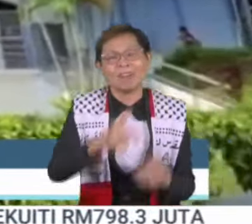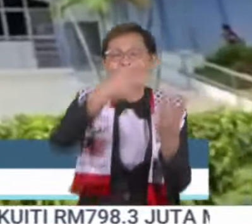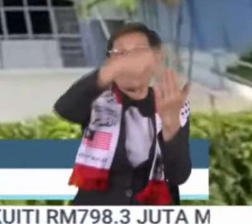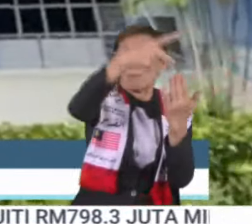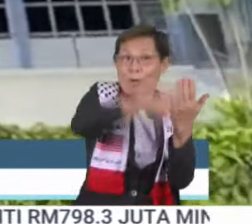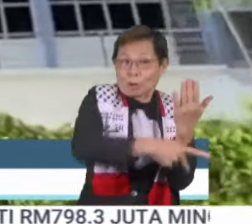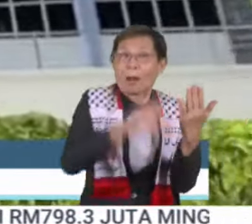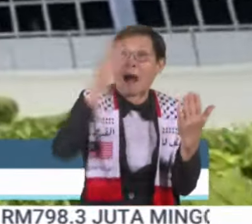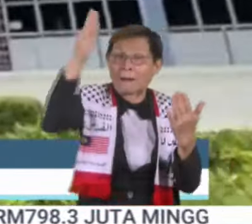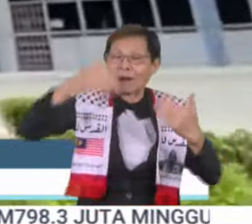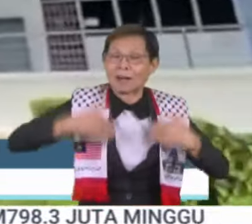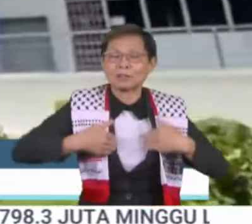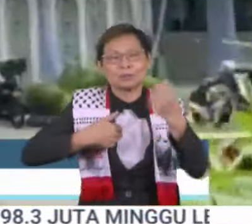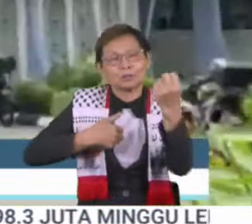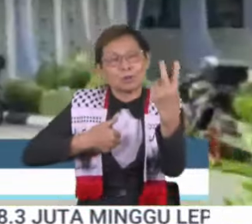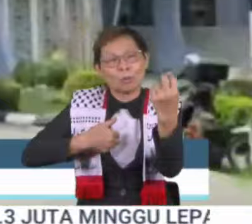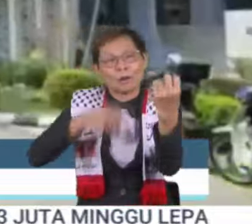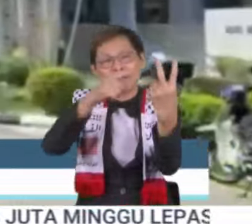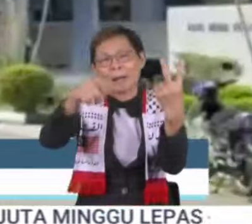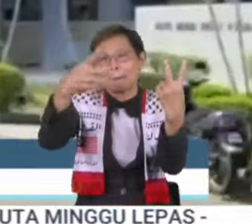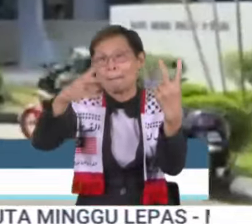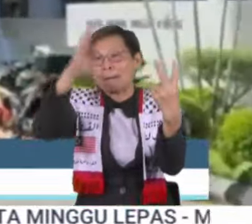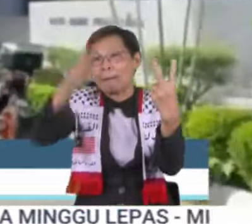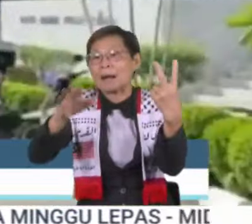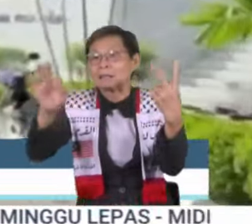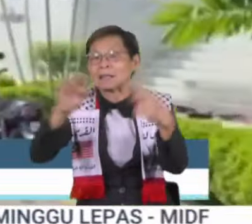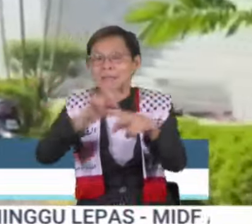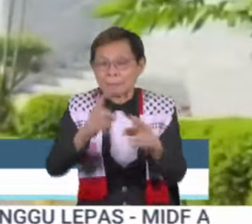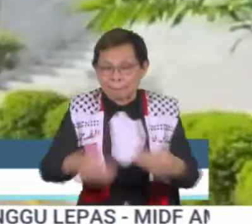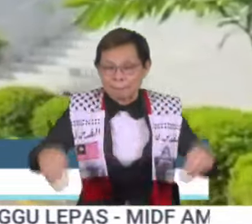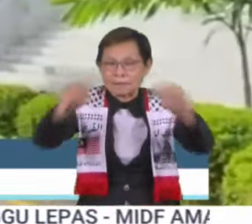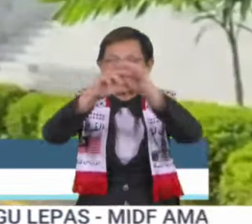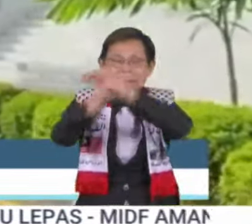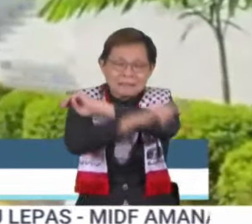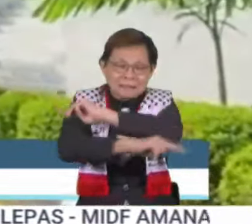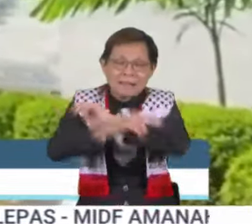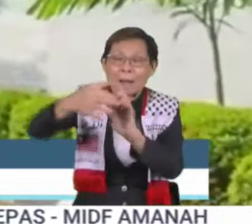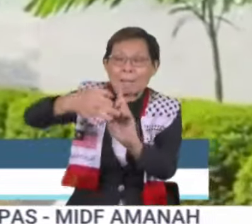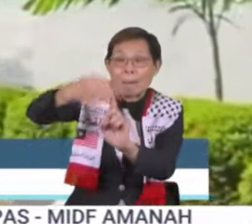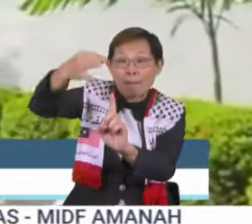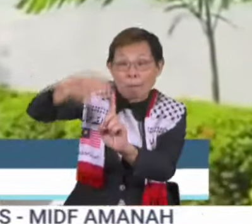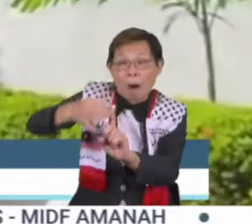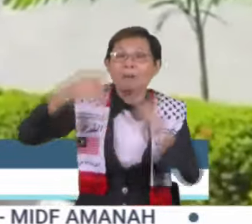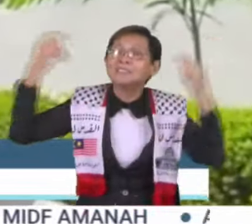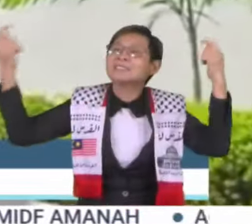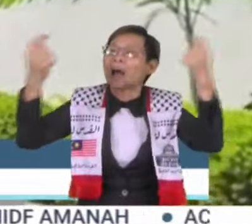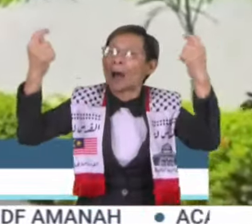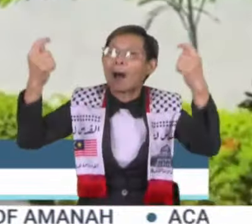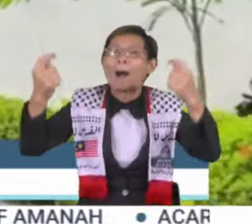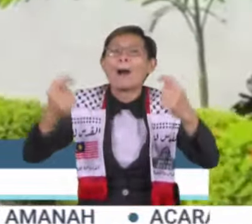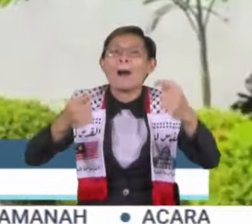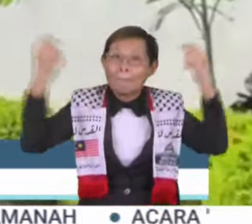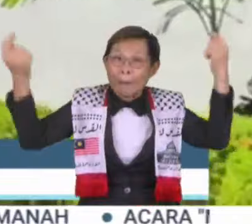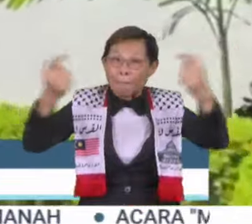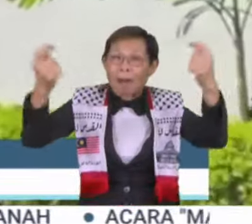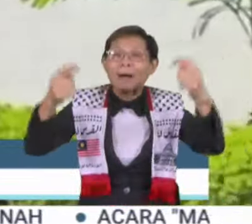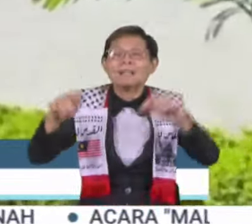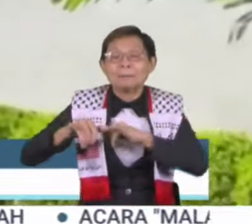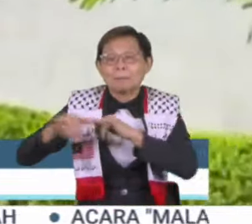Program tersebut akan diadakan pada 12 hingga 14 September di Masjid Negeri. Ia juga akan diadakan sempena sambutan Majlis Maulidul